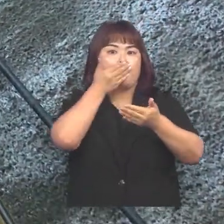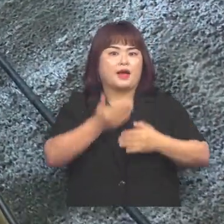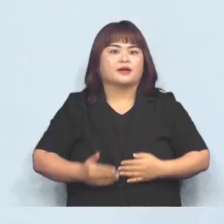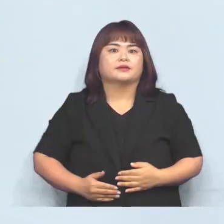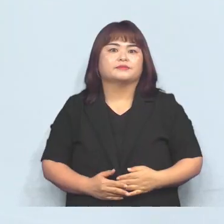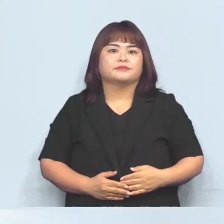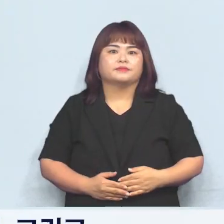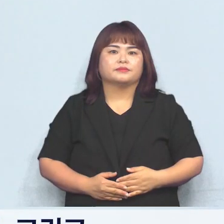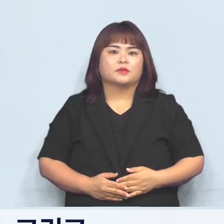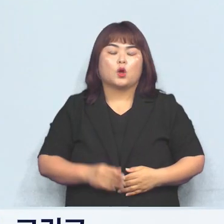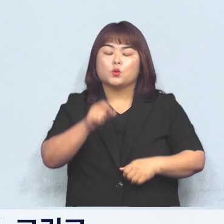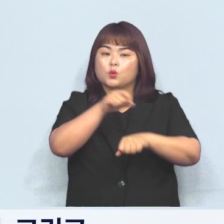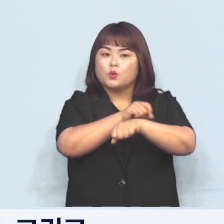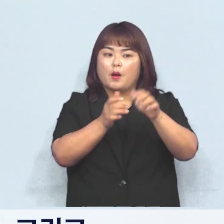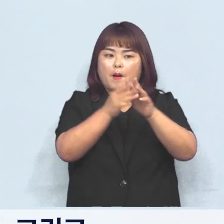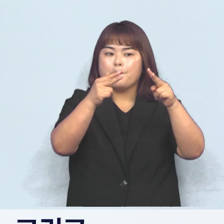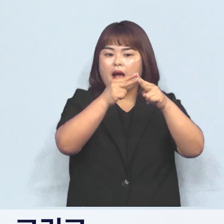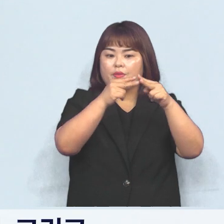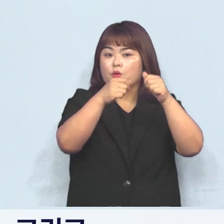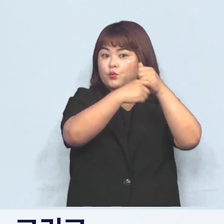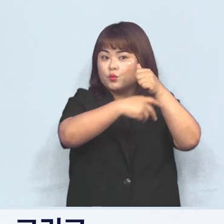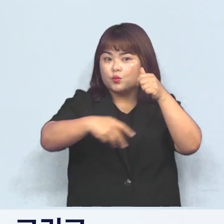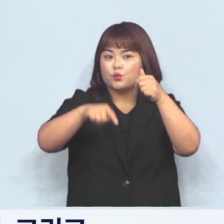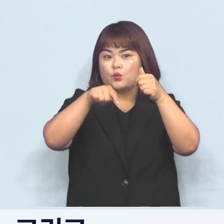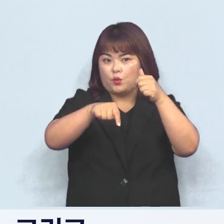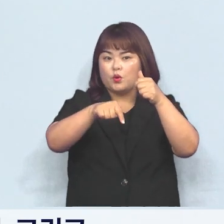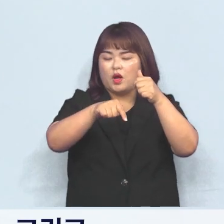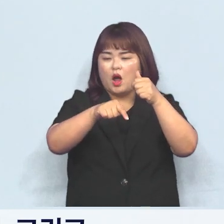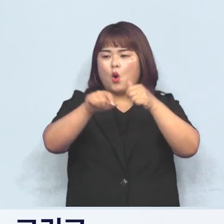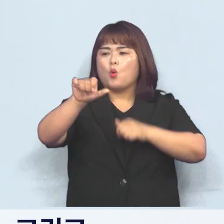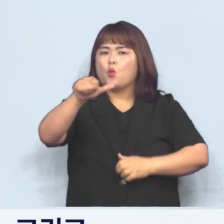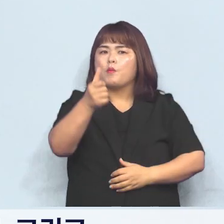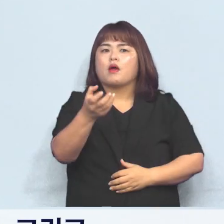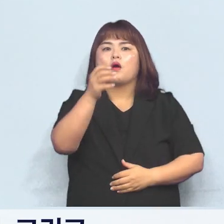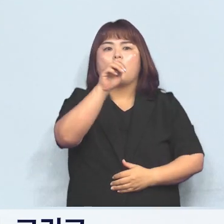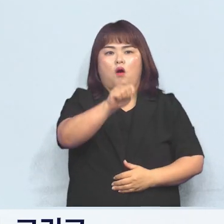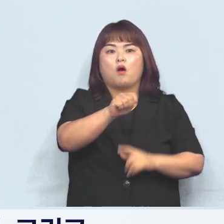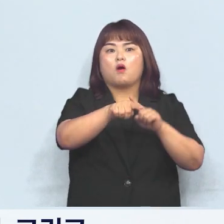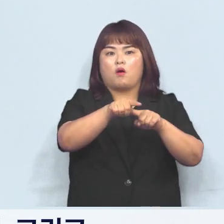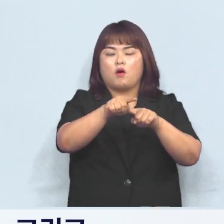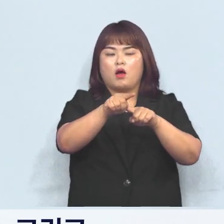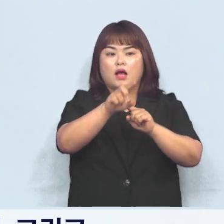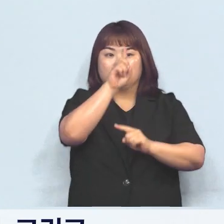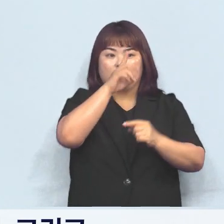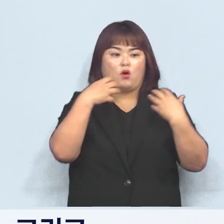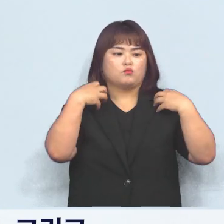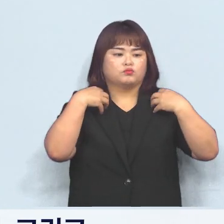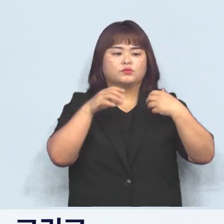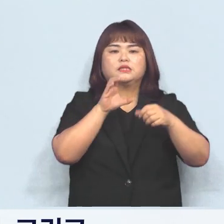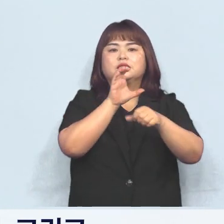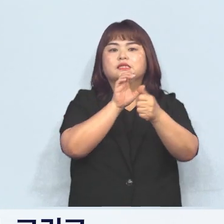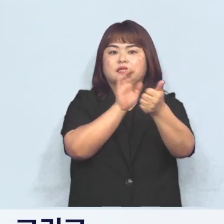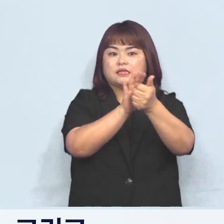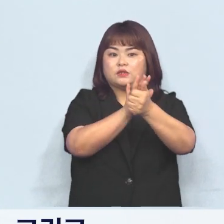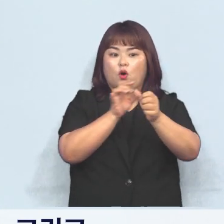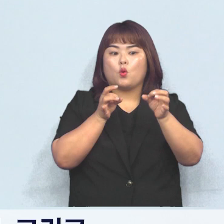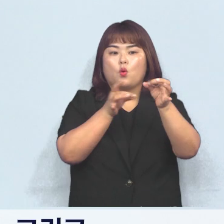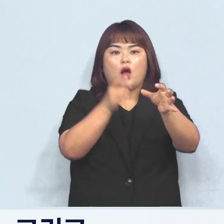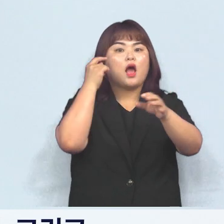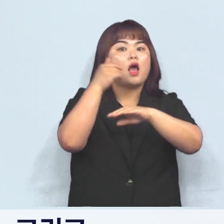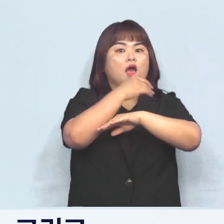됐습니다. 용인 반도체 클러스터에 500억 원의 정부 지원이 이루어지게